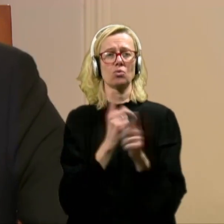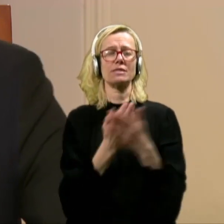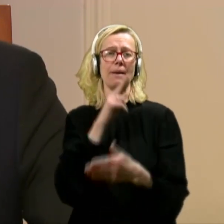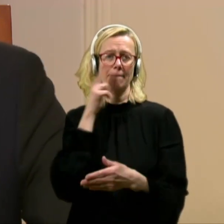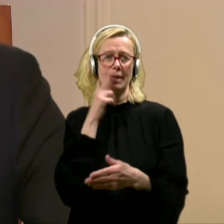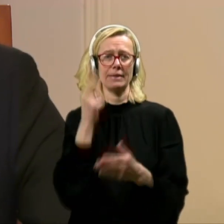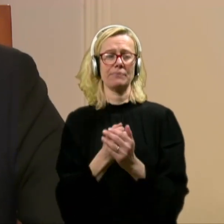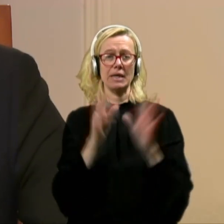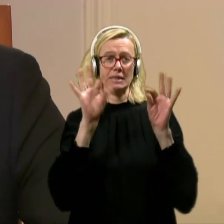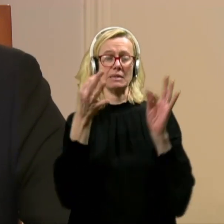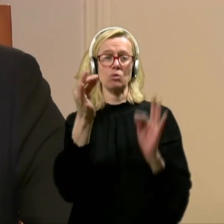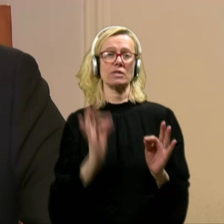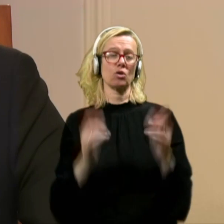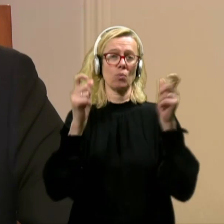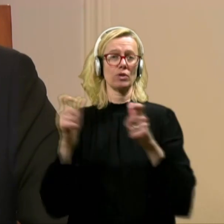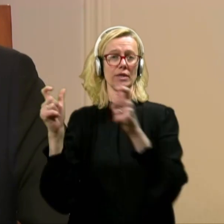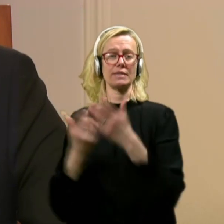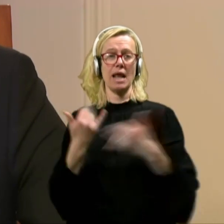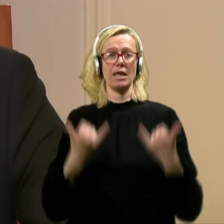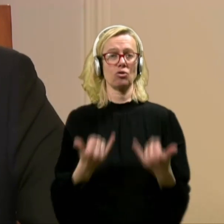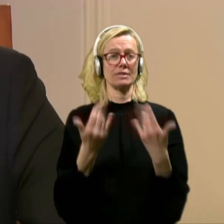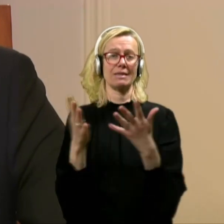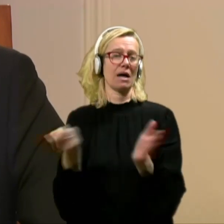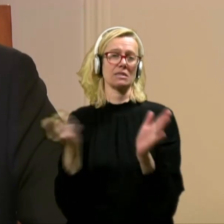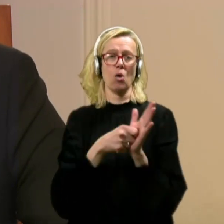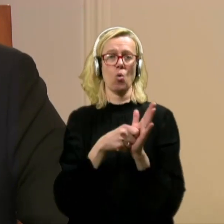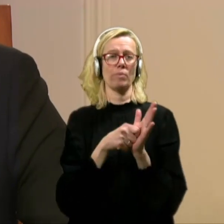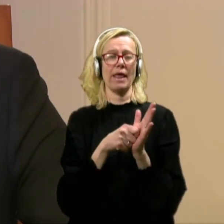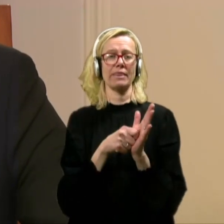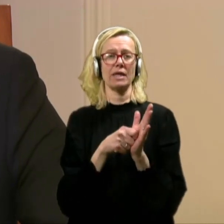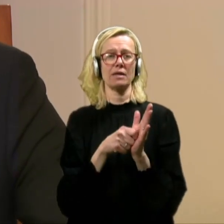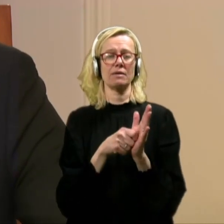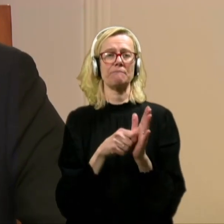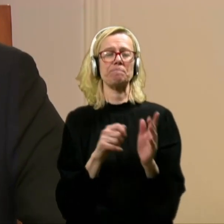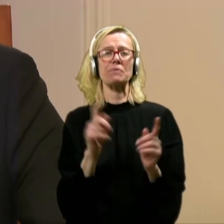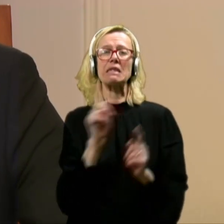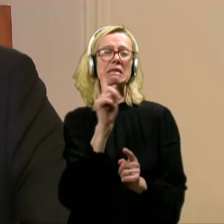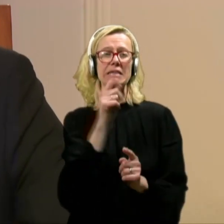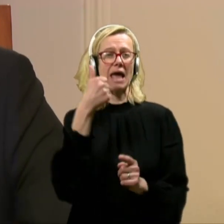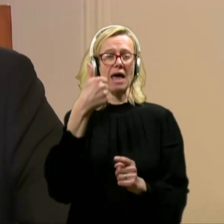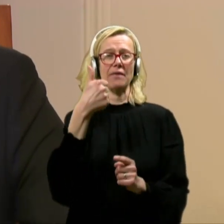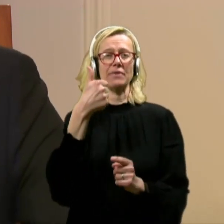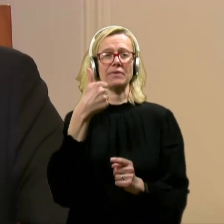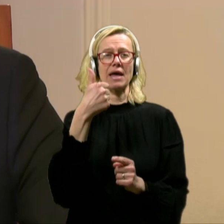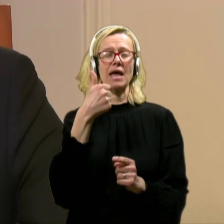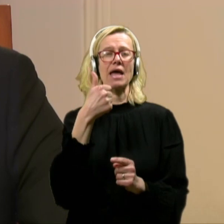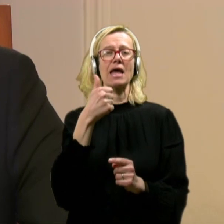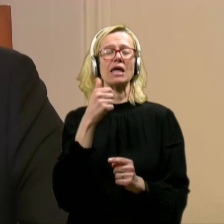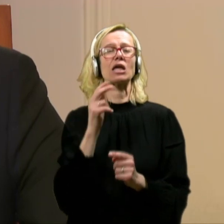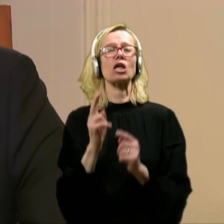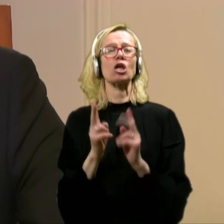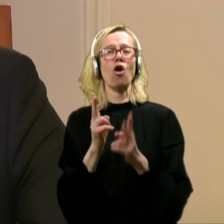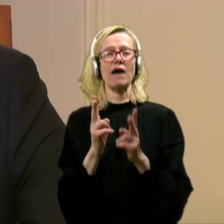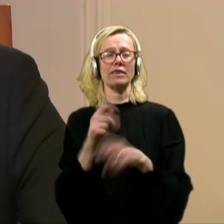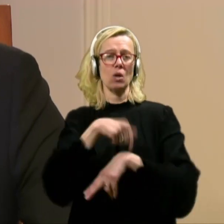plin. 10% podjetij pa za letos nima zakupljenega niti ene kilovatne ure